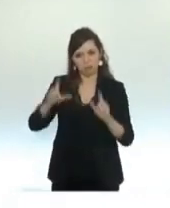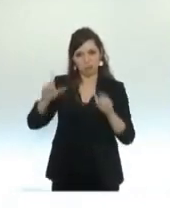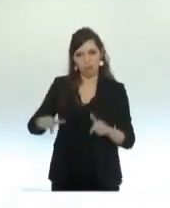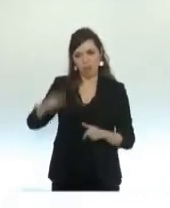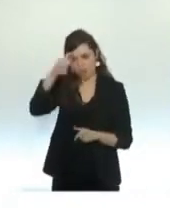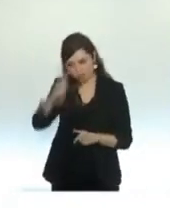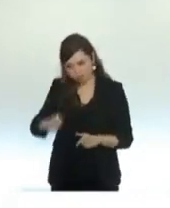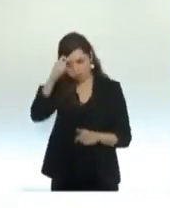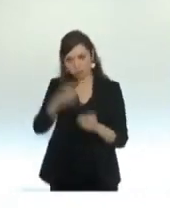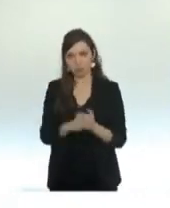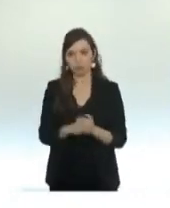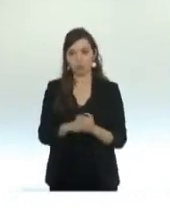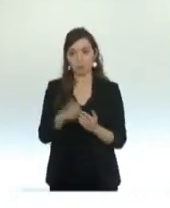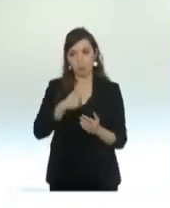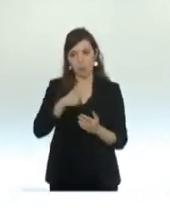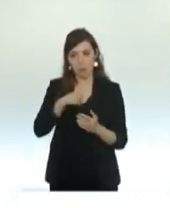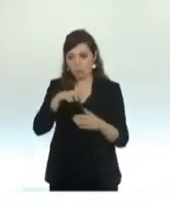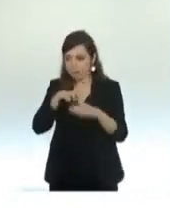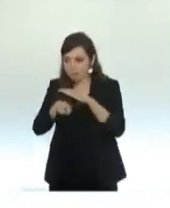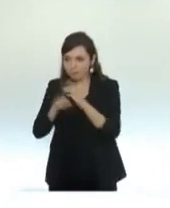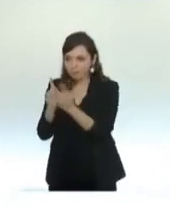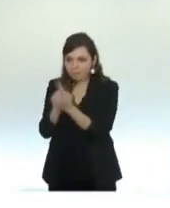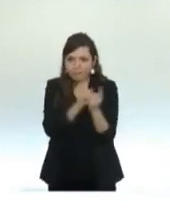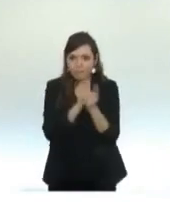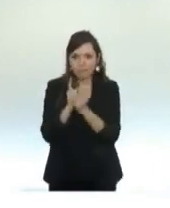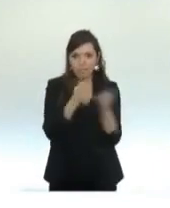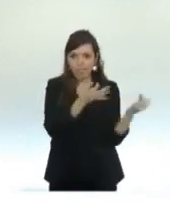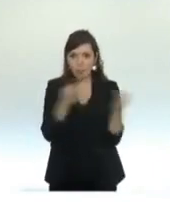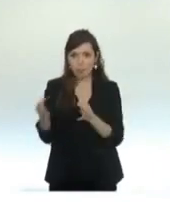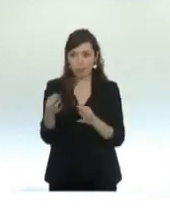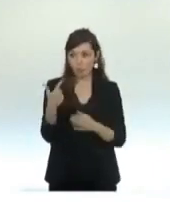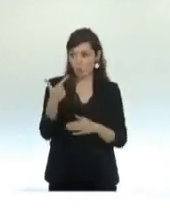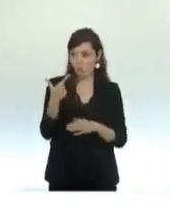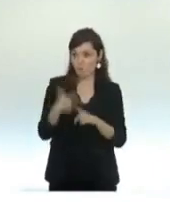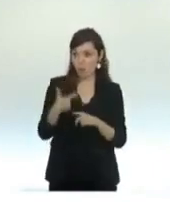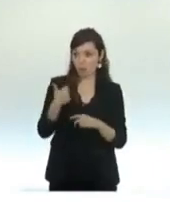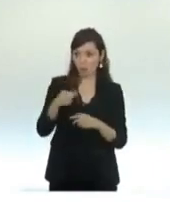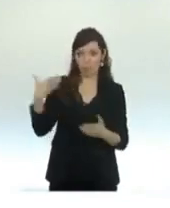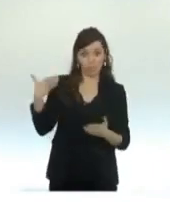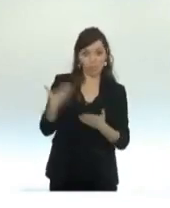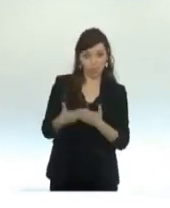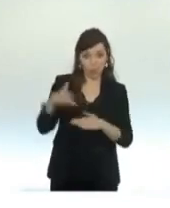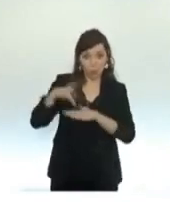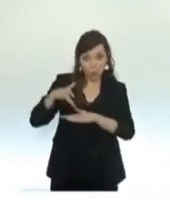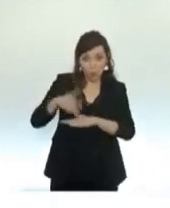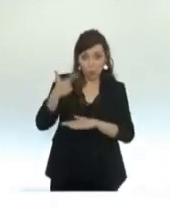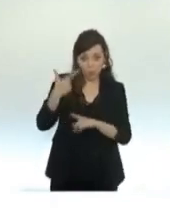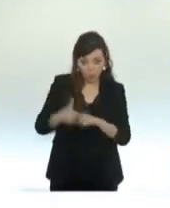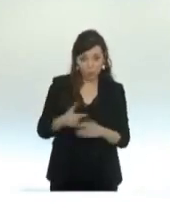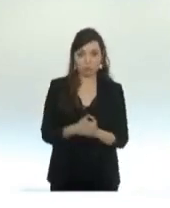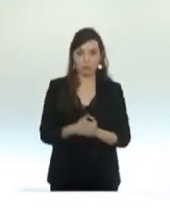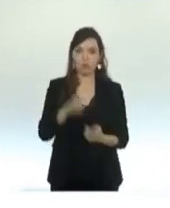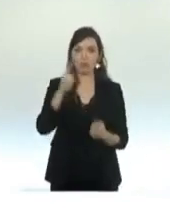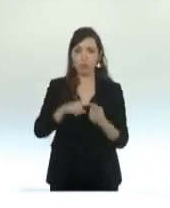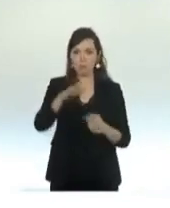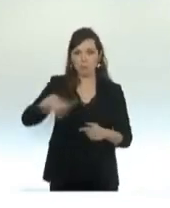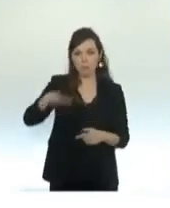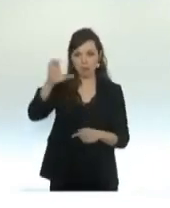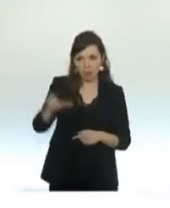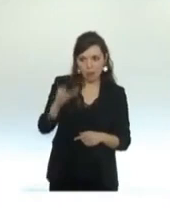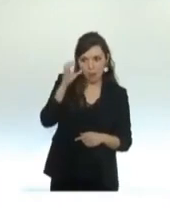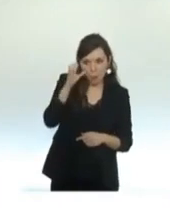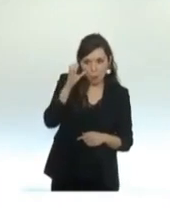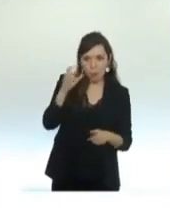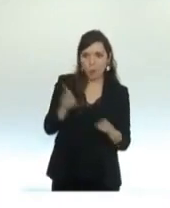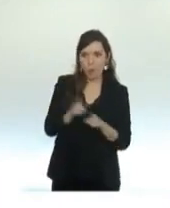pété on a été servi alors on va voir ça en plusieurs points mais sans plus attendre Tiron gment sur l'ambulance car Jean Castex est